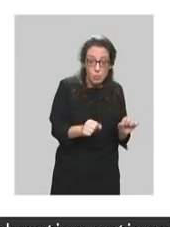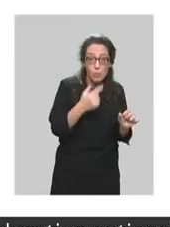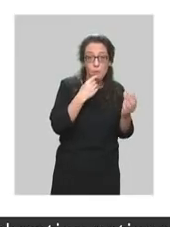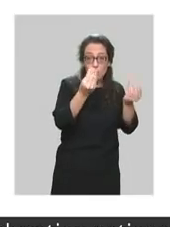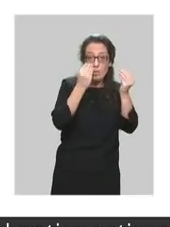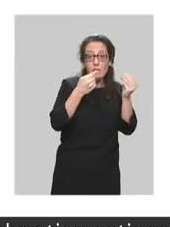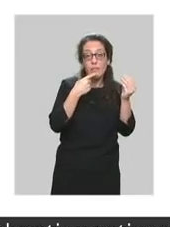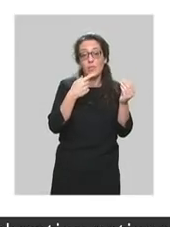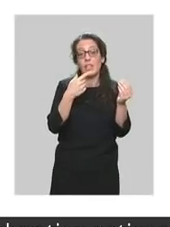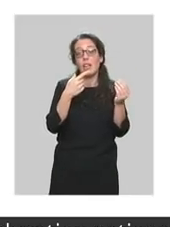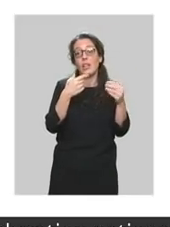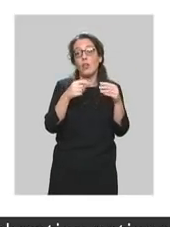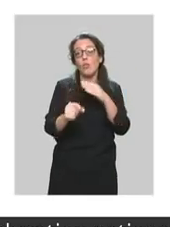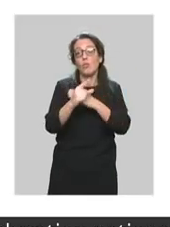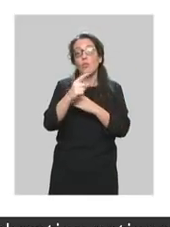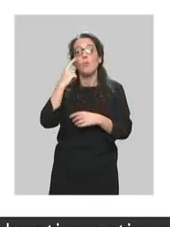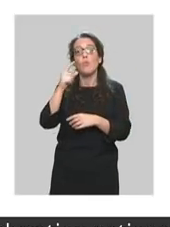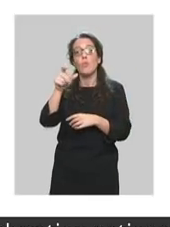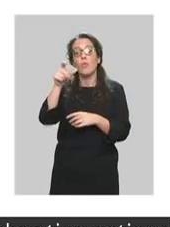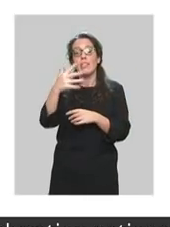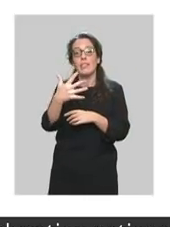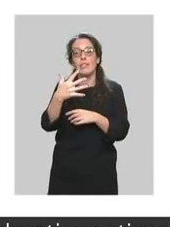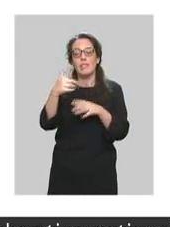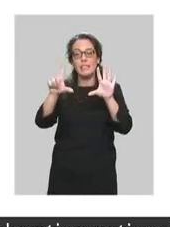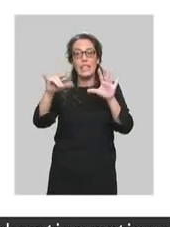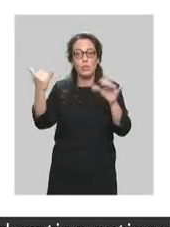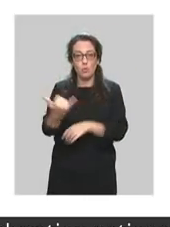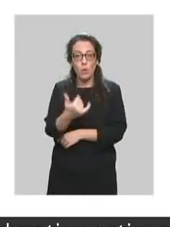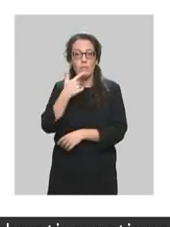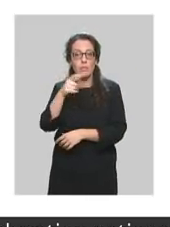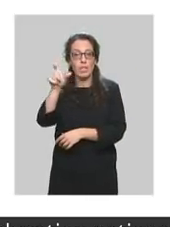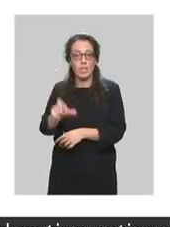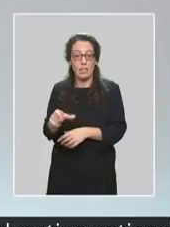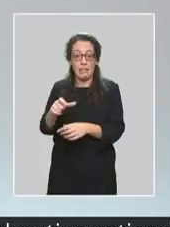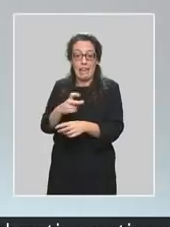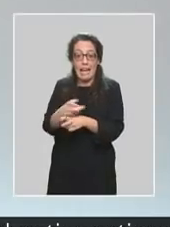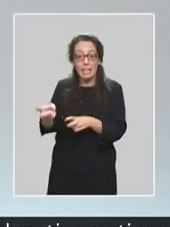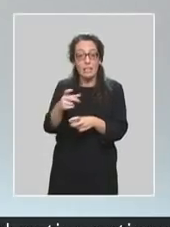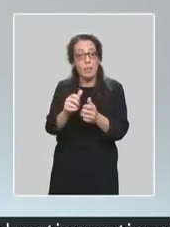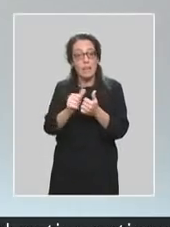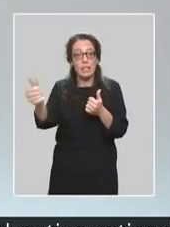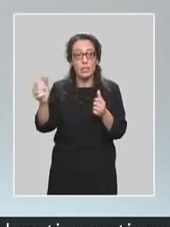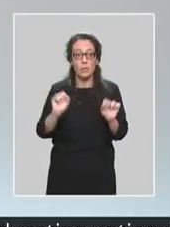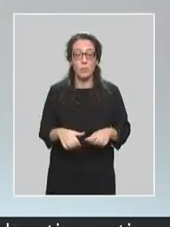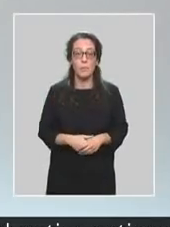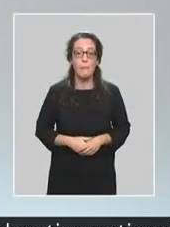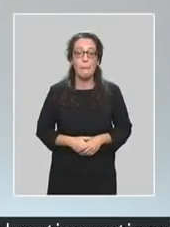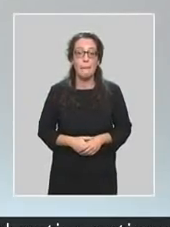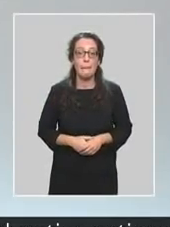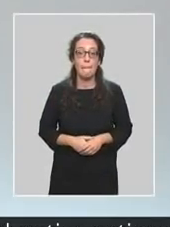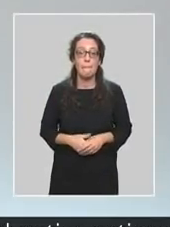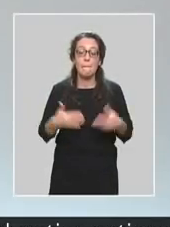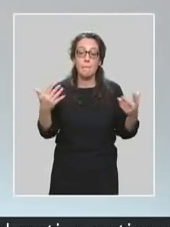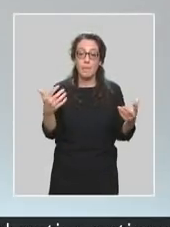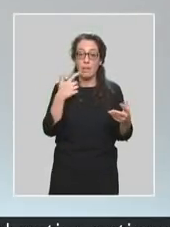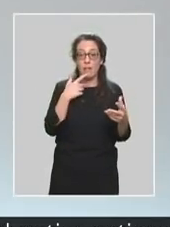passent à l'enseignement à distance pour une durée de 7 jours. Aujourd'hui donc, au collège et au lycée, la cinquième vague a moins d'impact